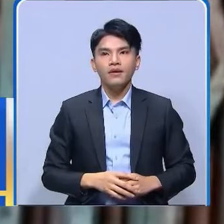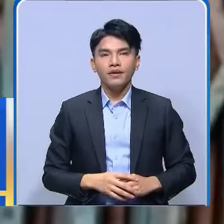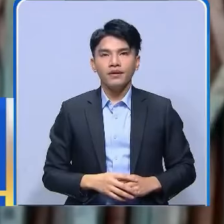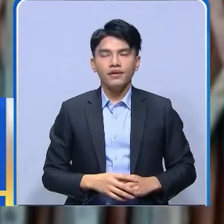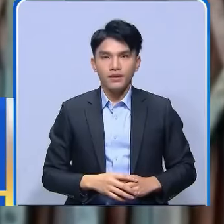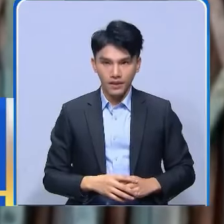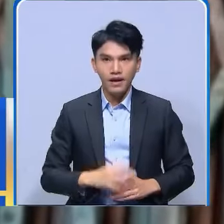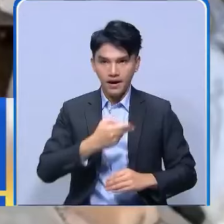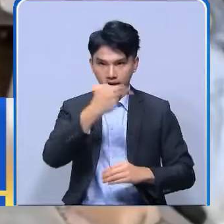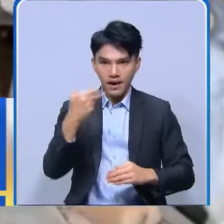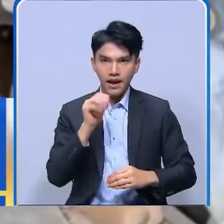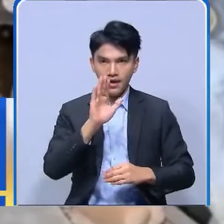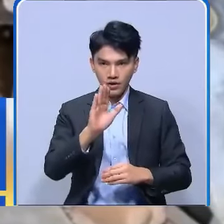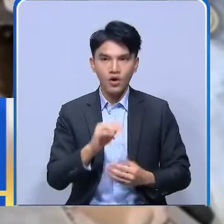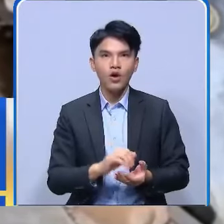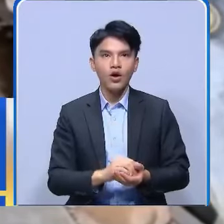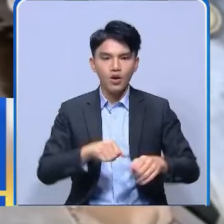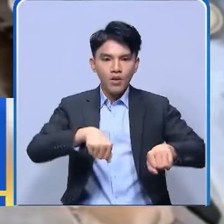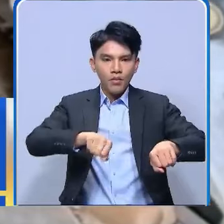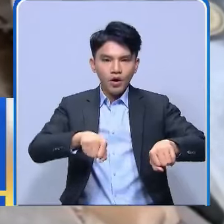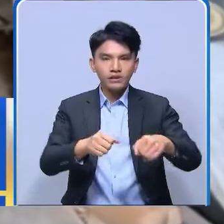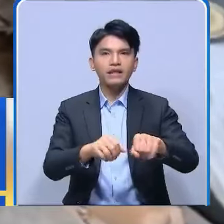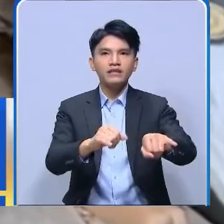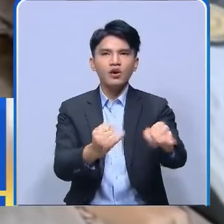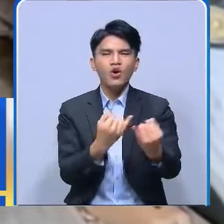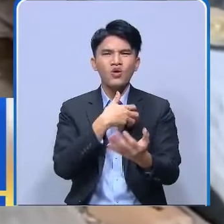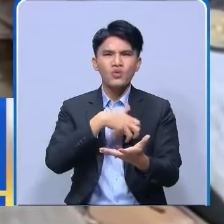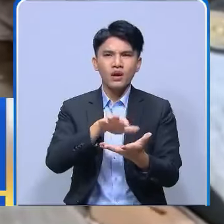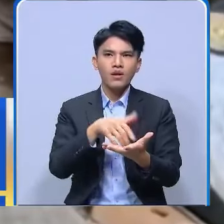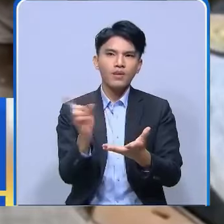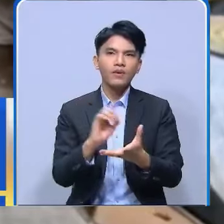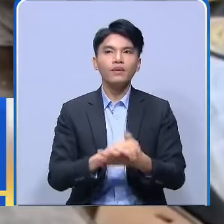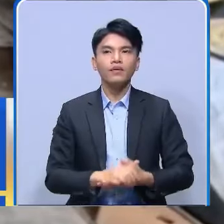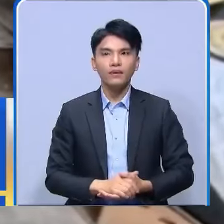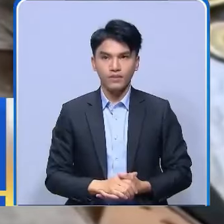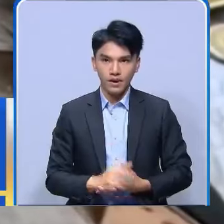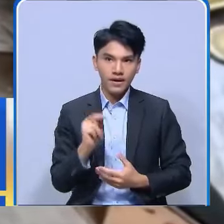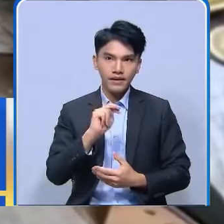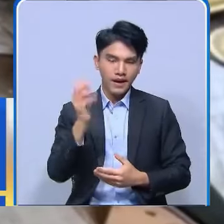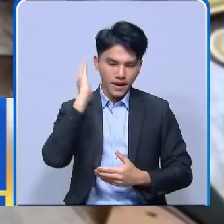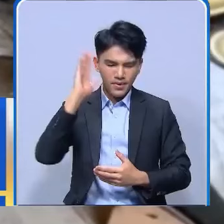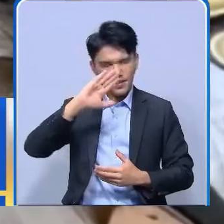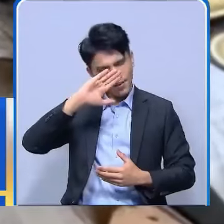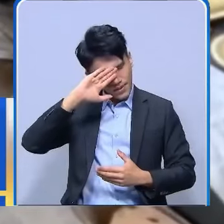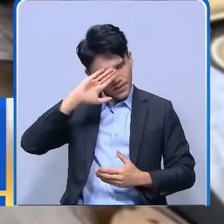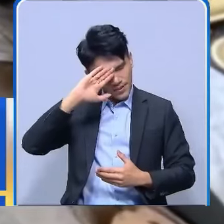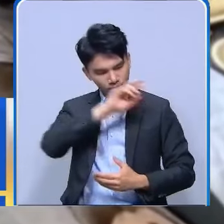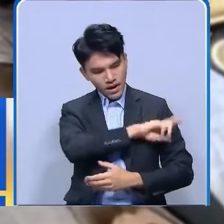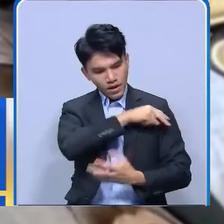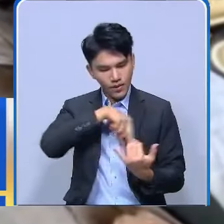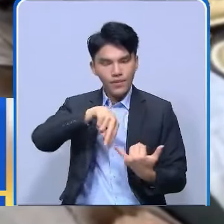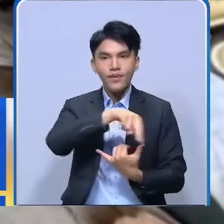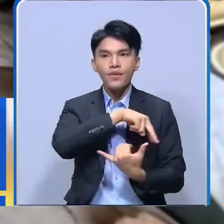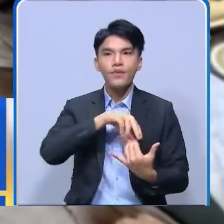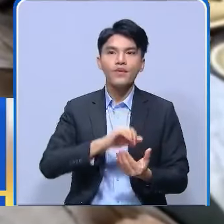ค่ะเป็นหลานของเจ้าของจักรยานยนต์แบบพ่วงข้างก็เล่านะคะเล่าว่าน้าชายกำลังป่วยเข้ารักษาตัวอยู่ที่โรงพยาบา